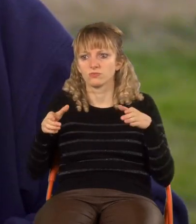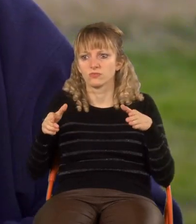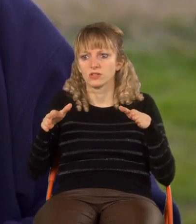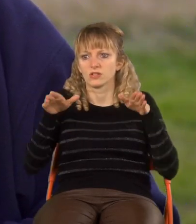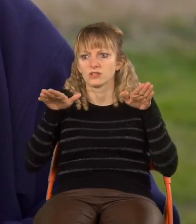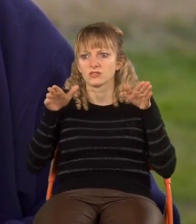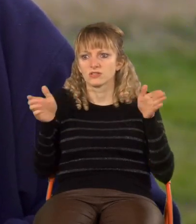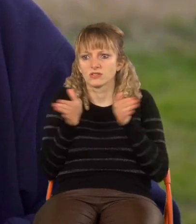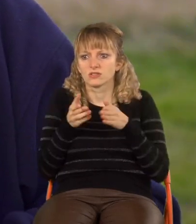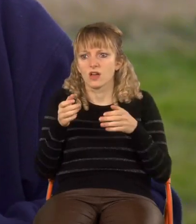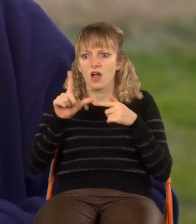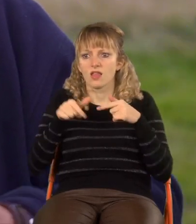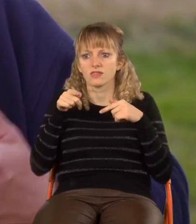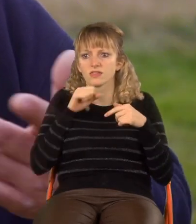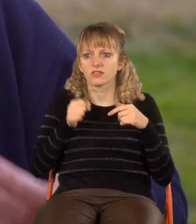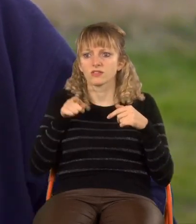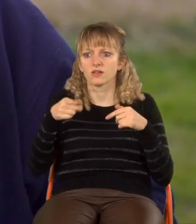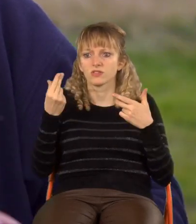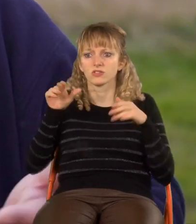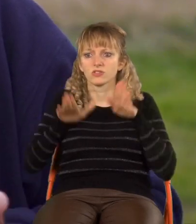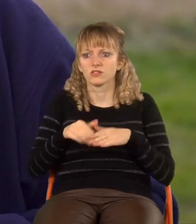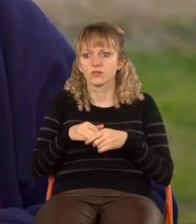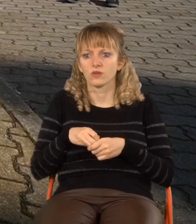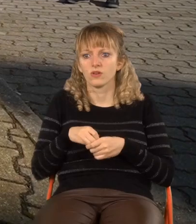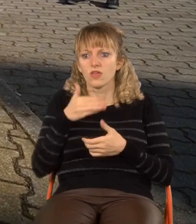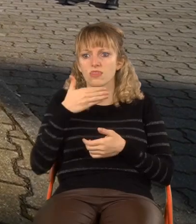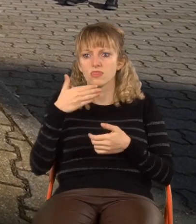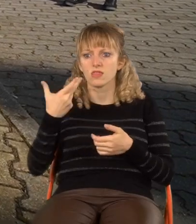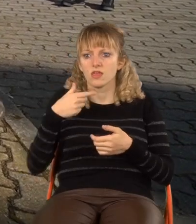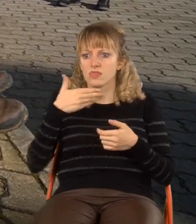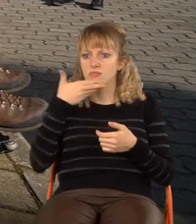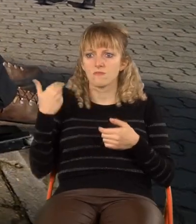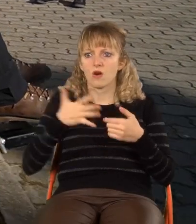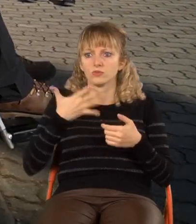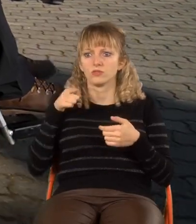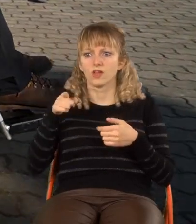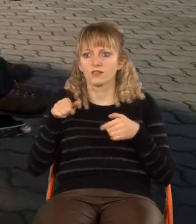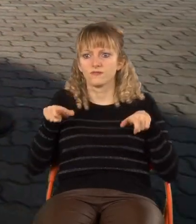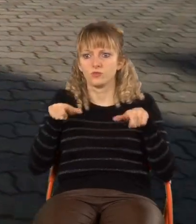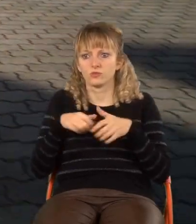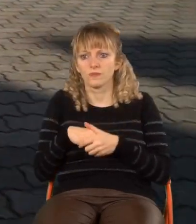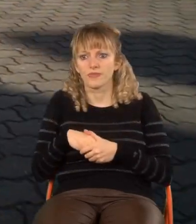Także to jest takie doświadczenie, żeby z tą osobą pracować, to trzeba też poczuć te